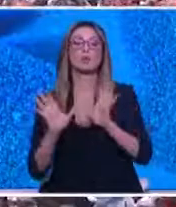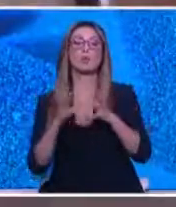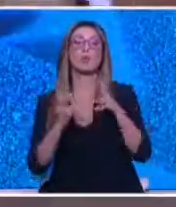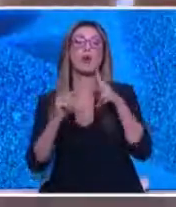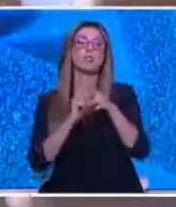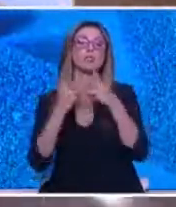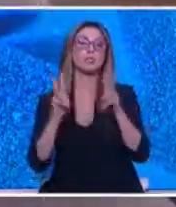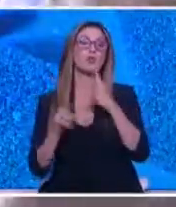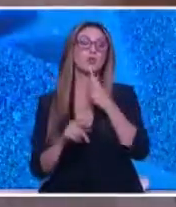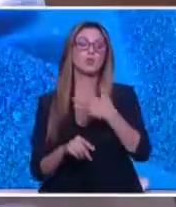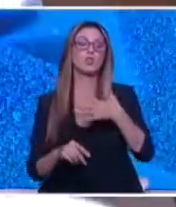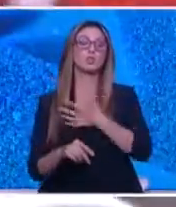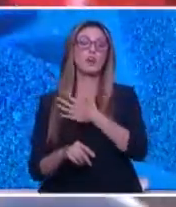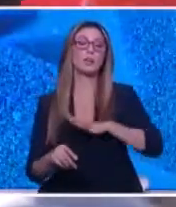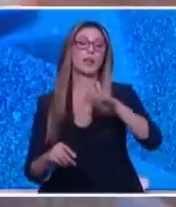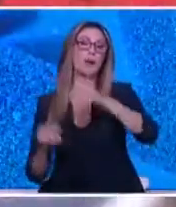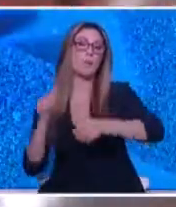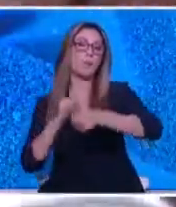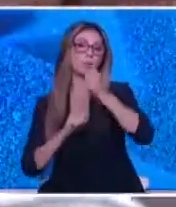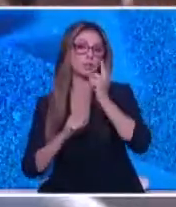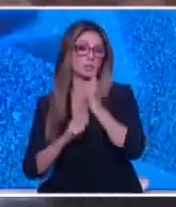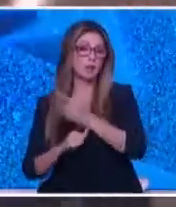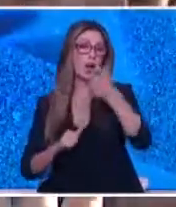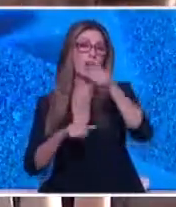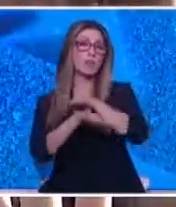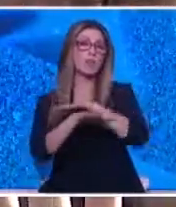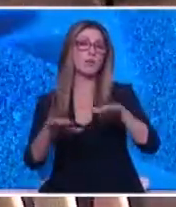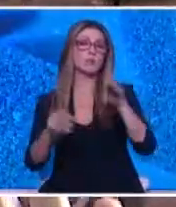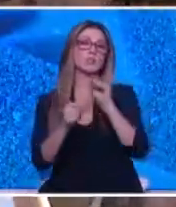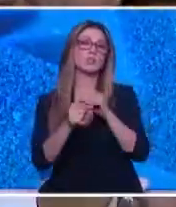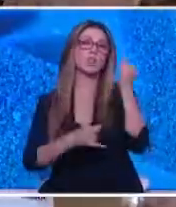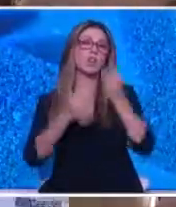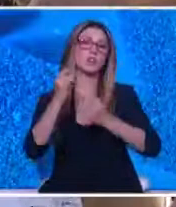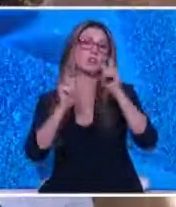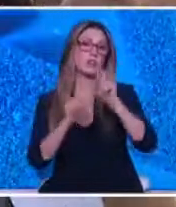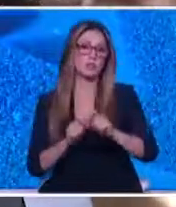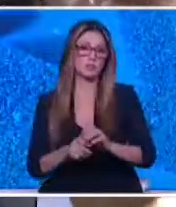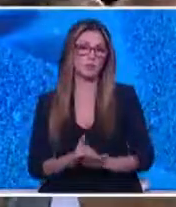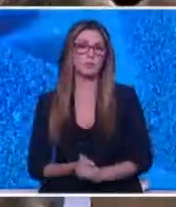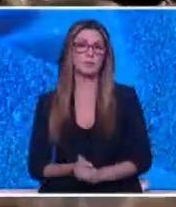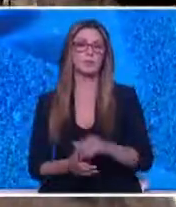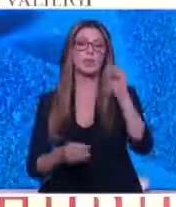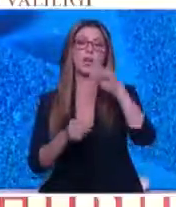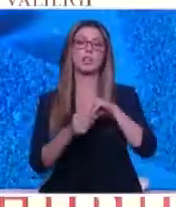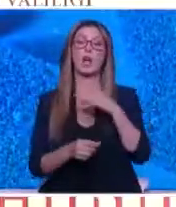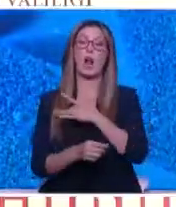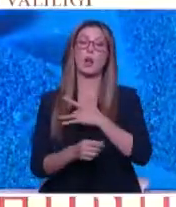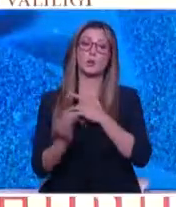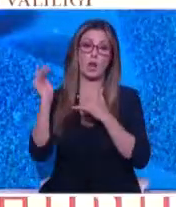konuştu. CHP Genel Başkanı Kemal Kılıçdaroğlu ve altılı masaya yönelik eleştirileri de vardı. İç Anadolu'ya